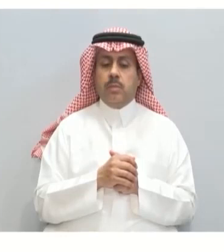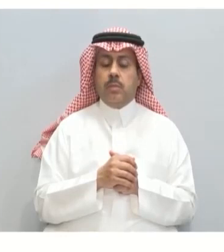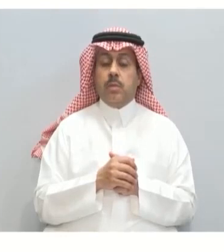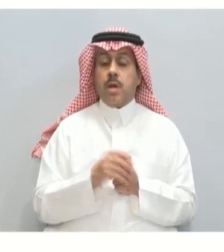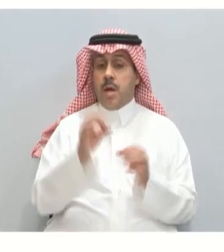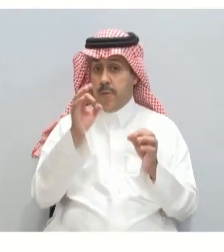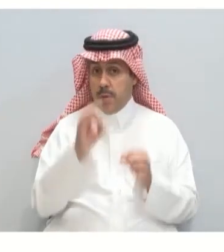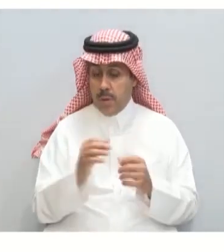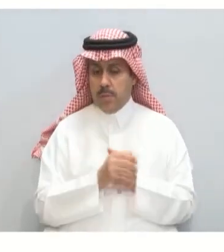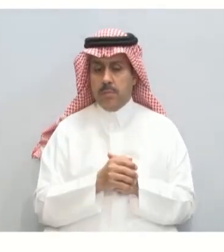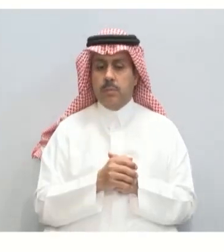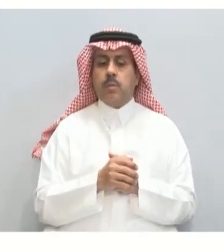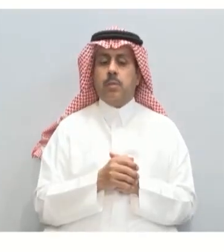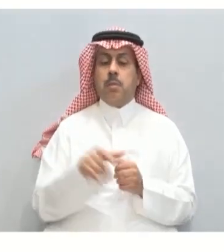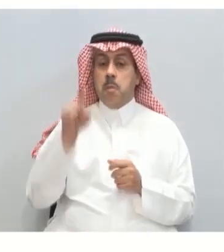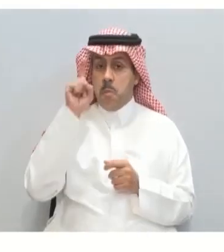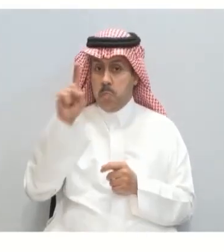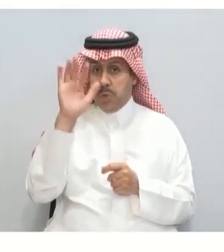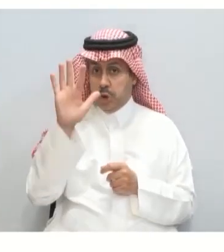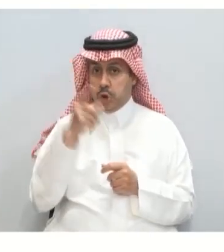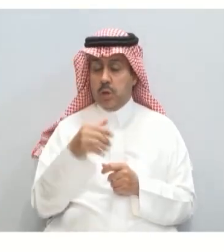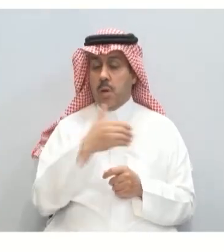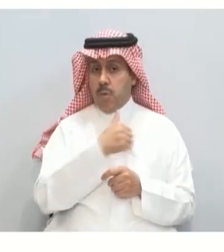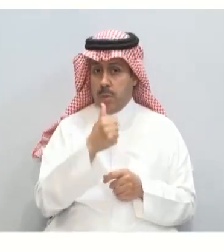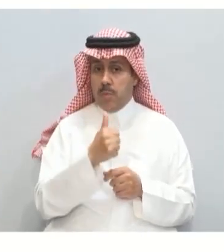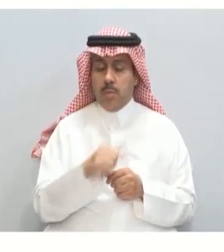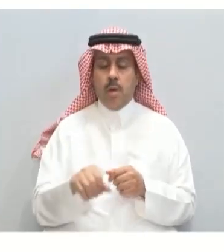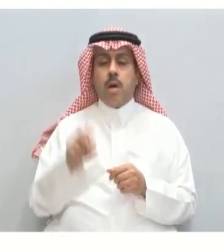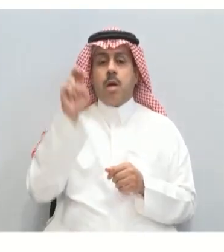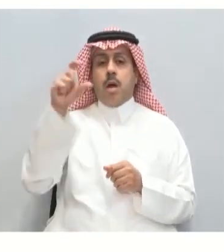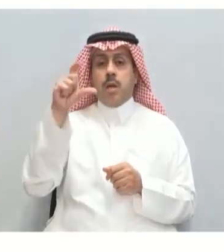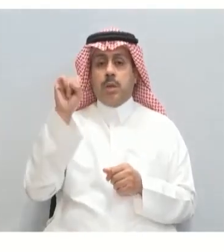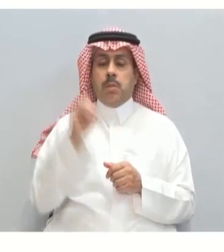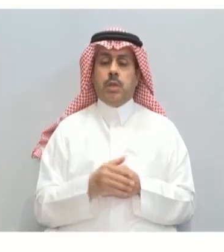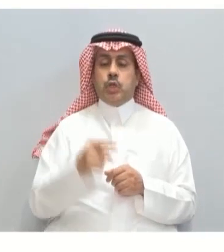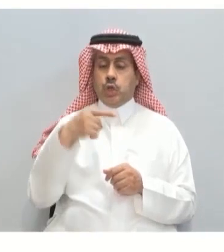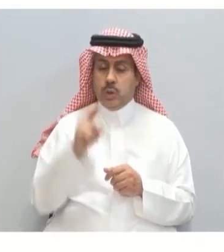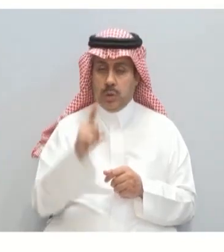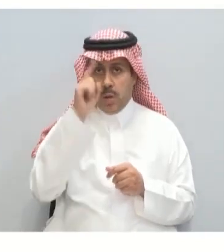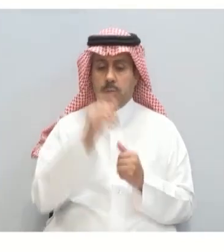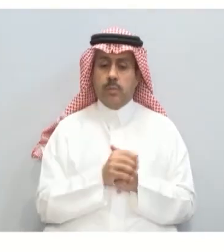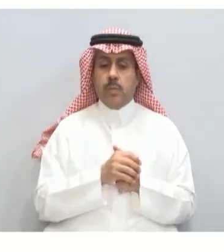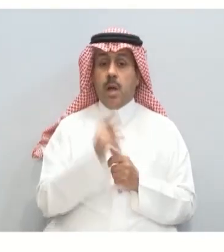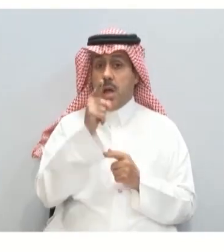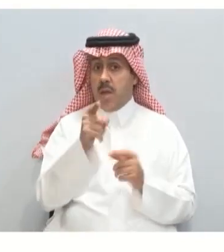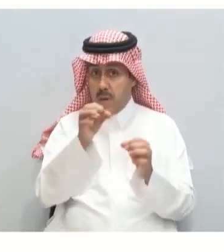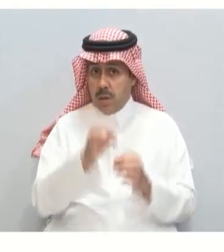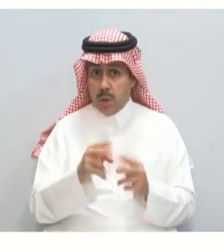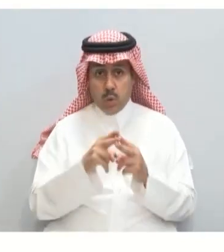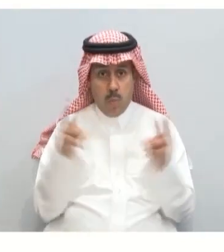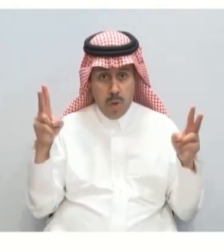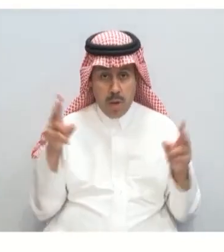وبشر الذين امنوا ان لهم قدم صدق عند ربهم فهذه الايه تبين ان